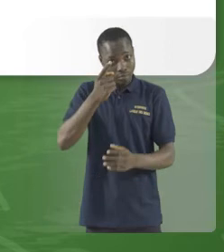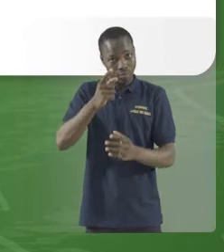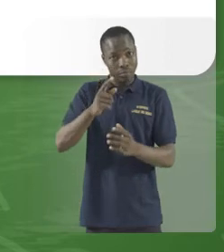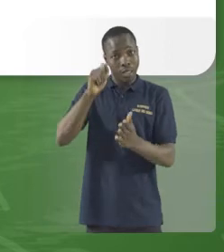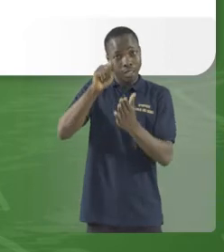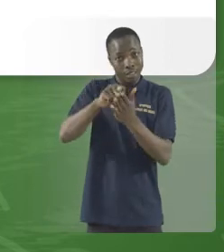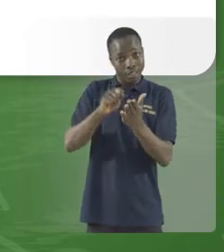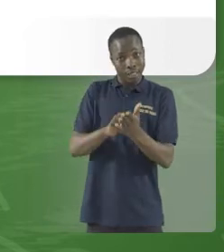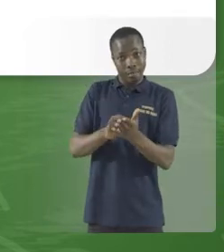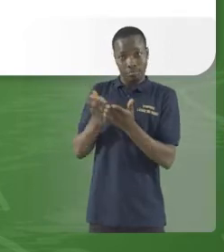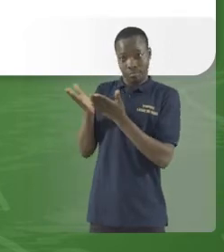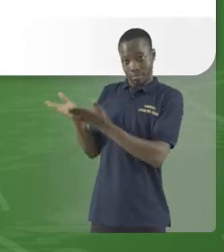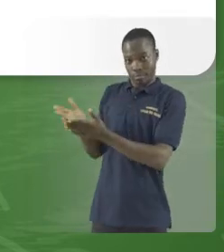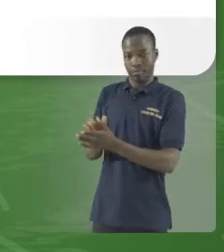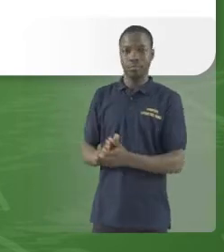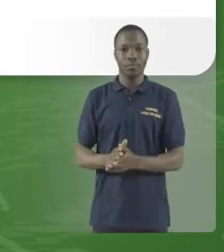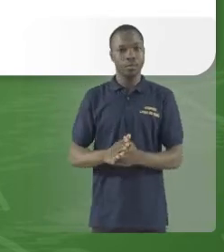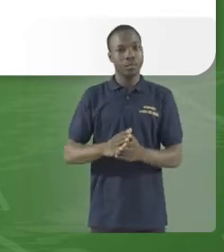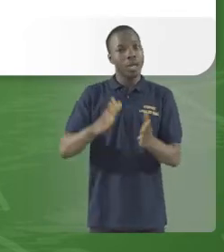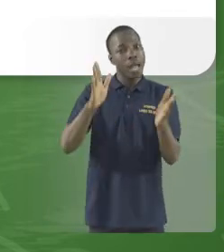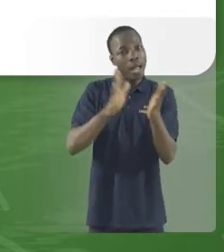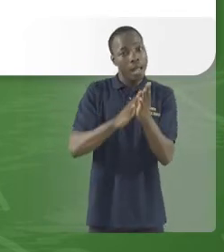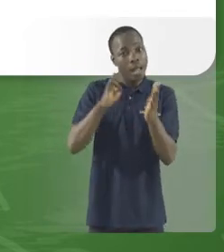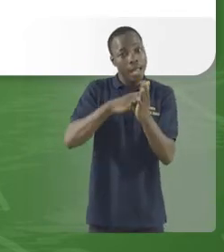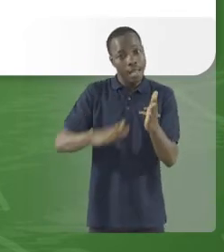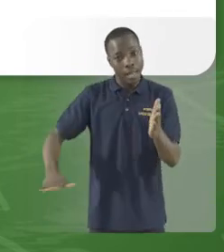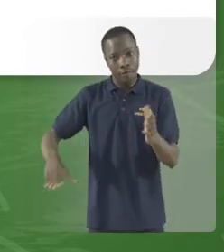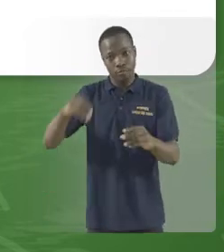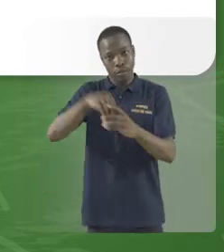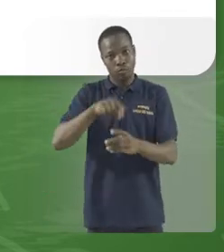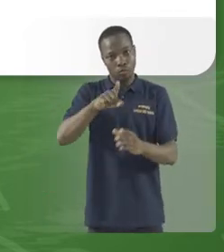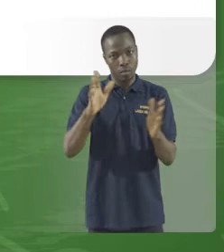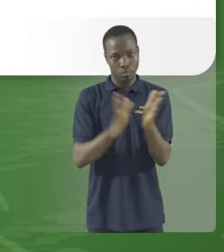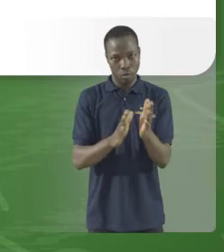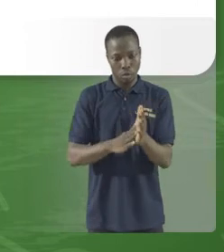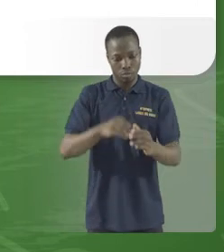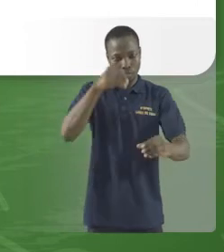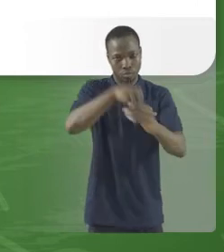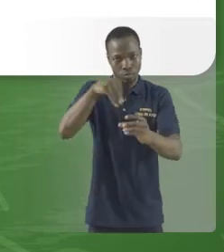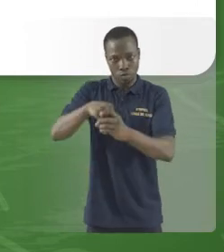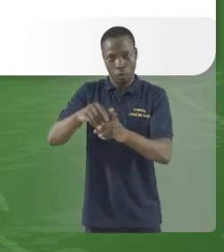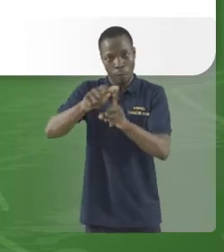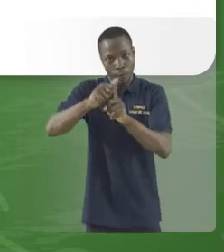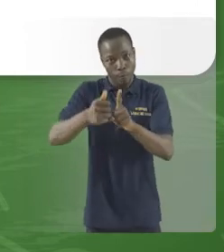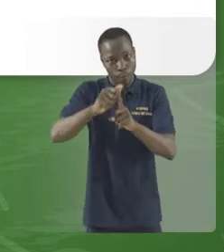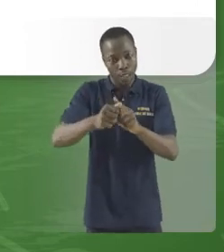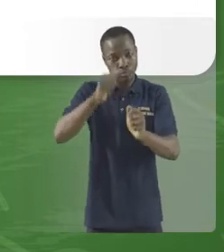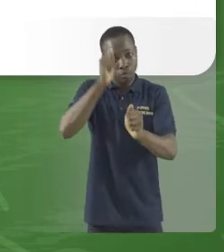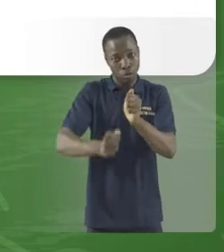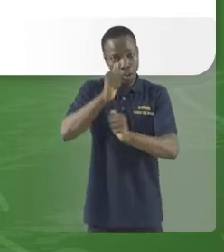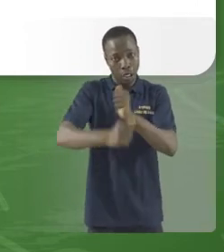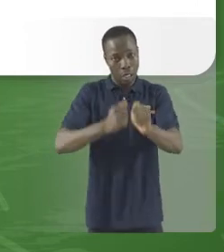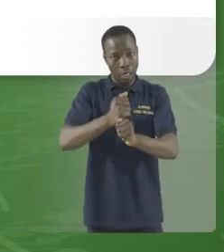La coopérative de ton établissement cultive du maïs chaque année sur la même parcelle de